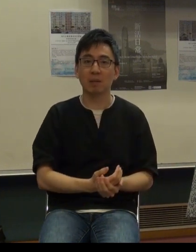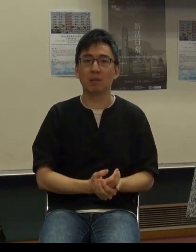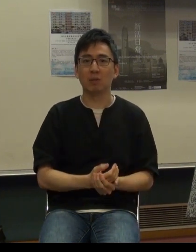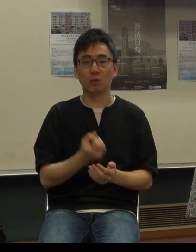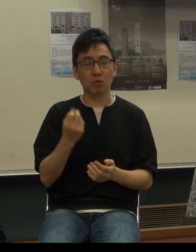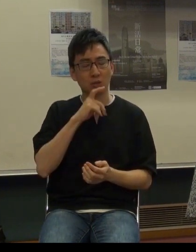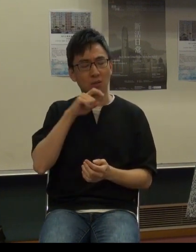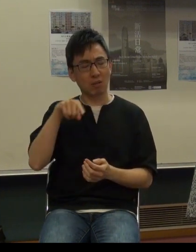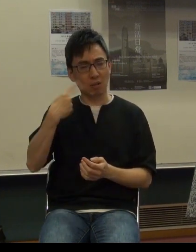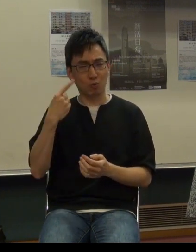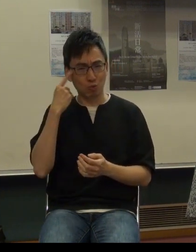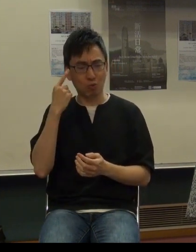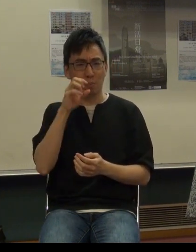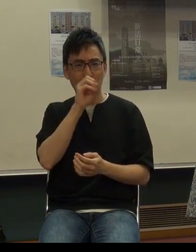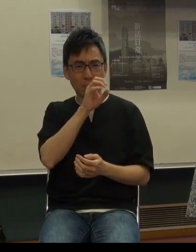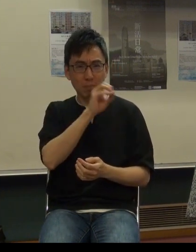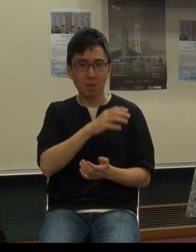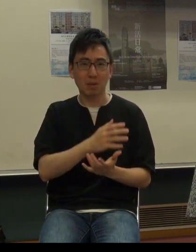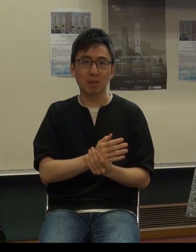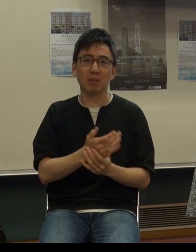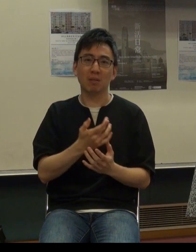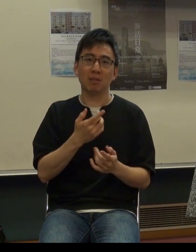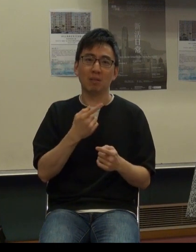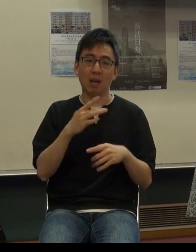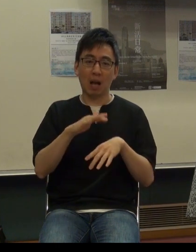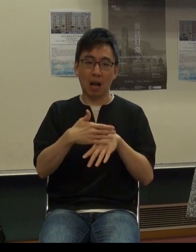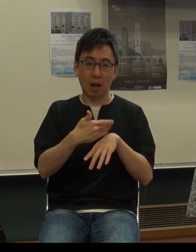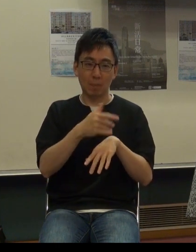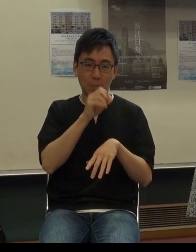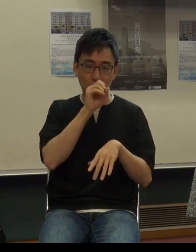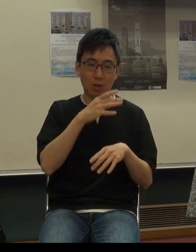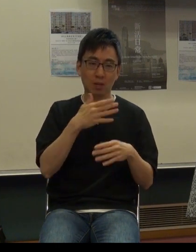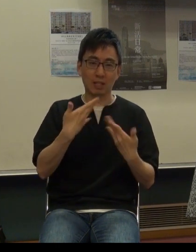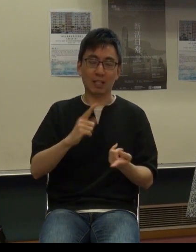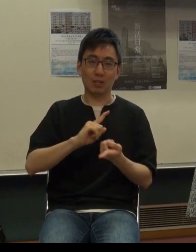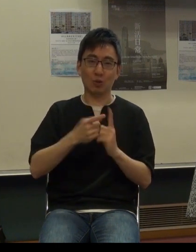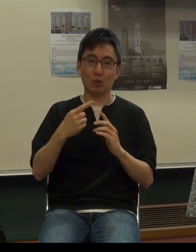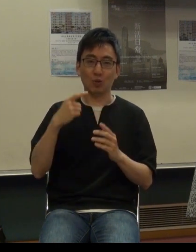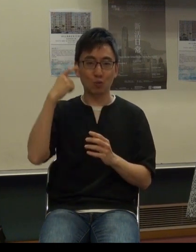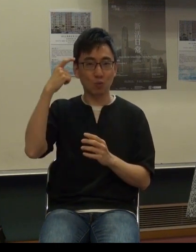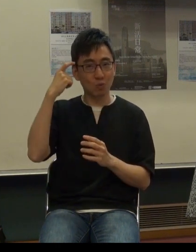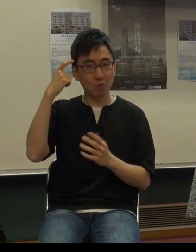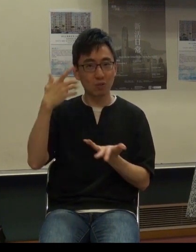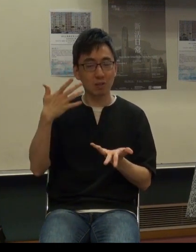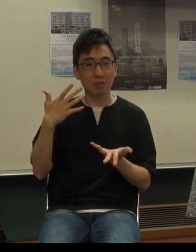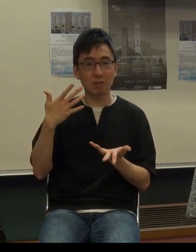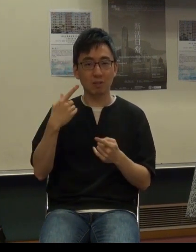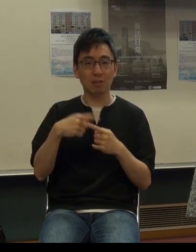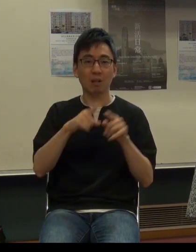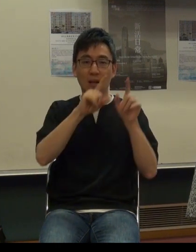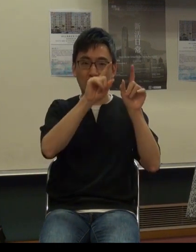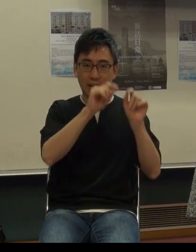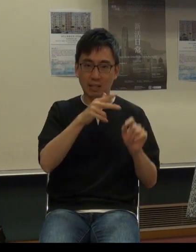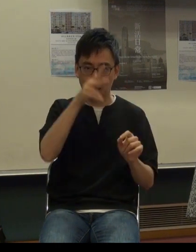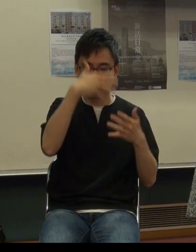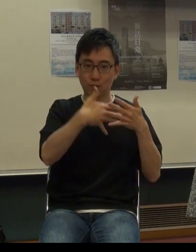呢，我想請教徐教授的就是、剛才你用現代主義來展示這個政府的